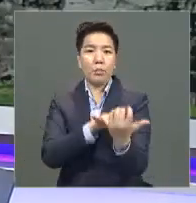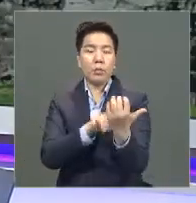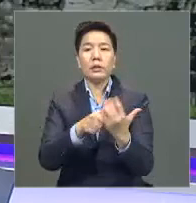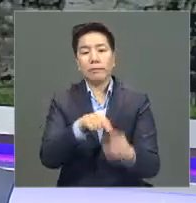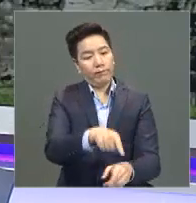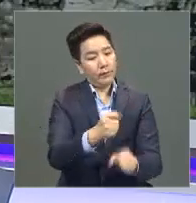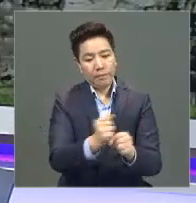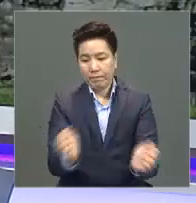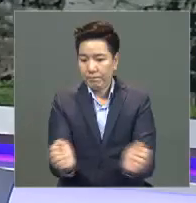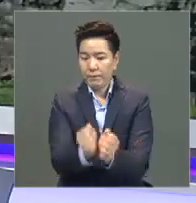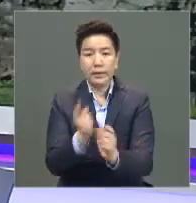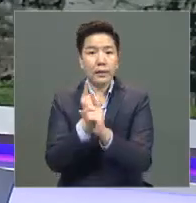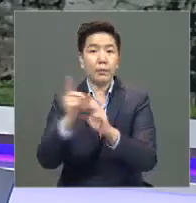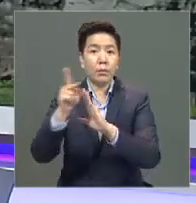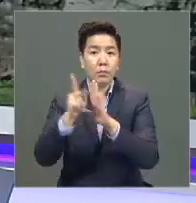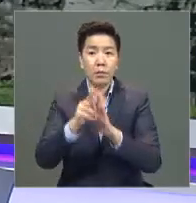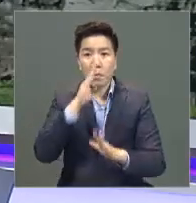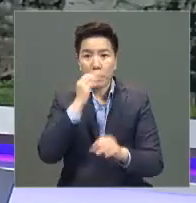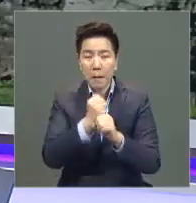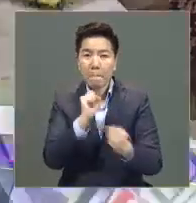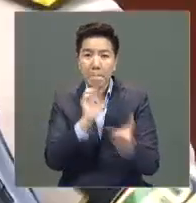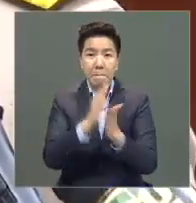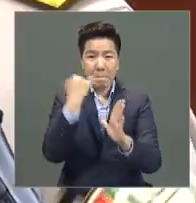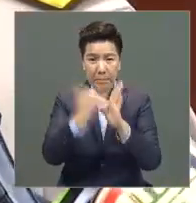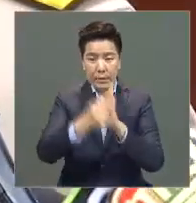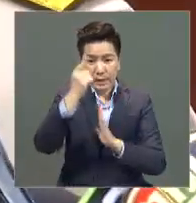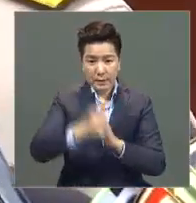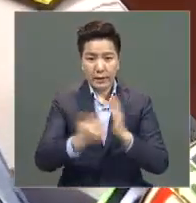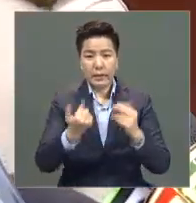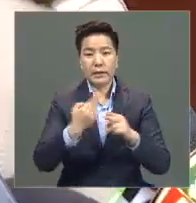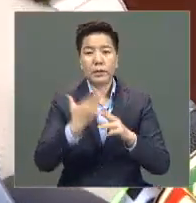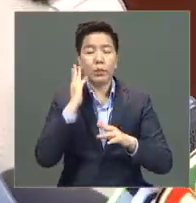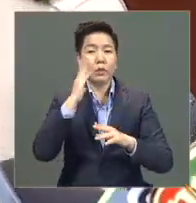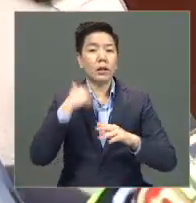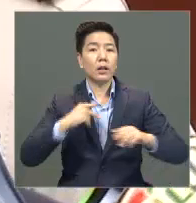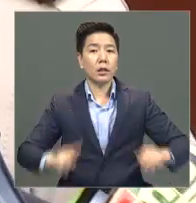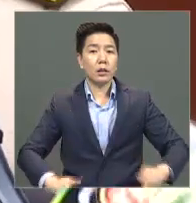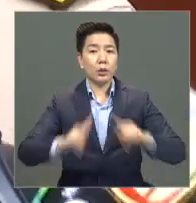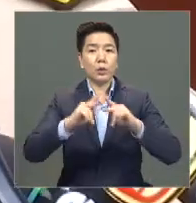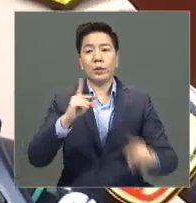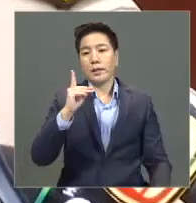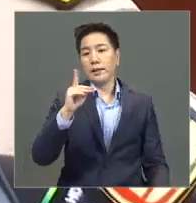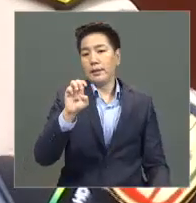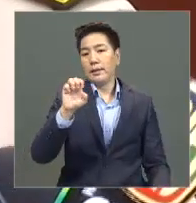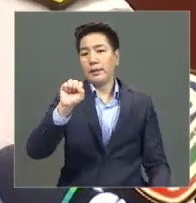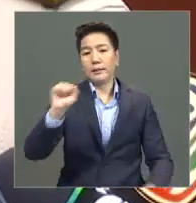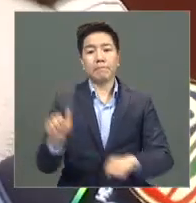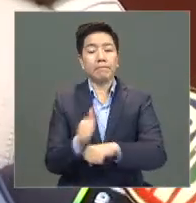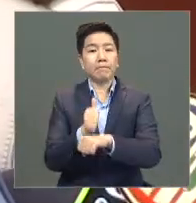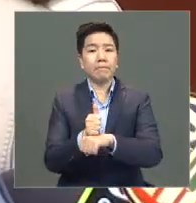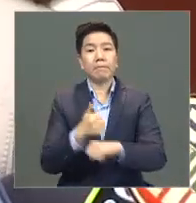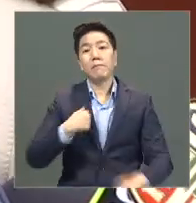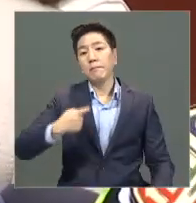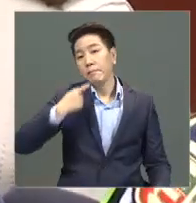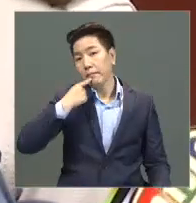จะดำเนินคดีตามกฎหมายนะคะถ้าเกิดมีการทำความผิดจริงๆซึ่งนายพุทธิพงศ์ปุณการรัฐมนตรีว่าการกระทรวงดิจิทัลเพื่อเศร